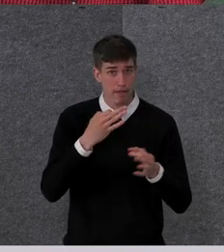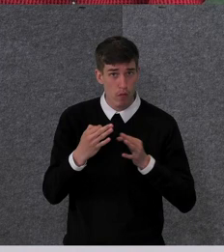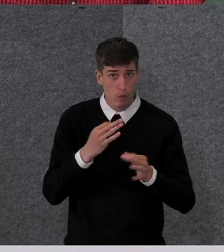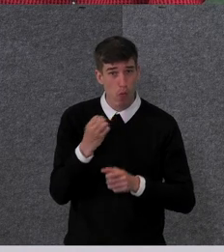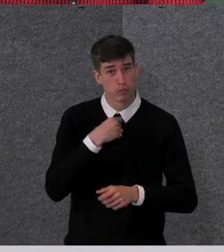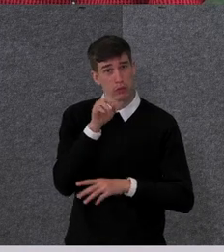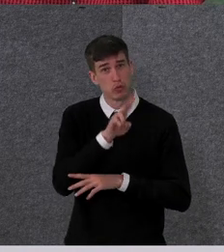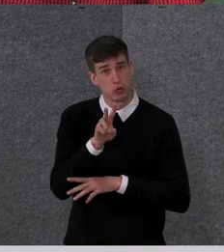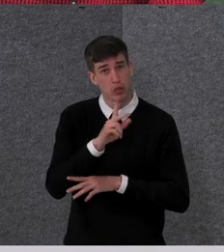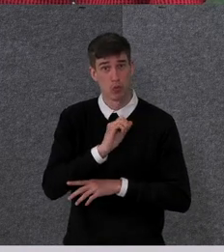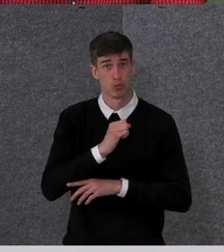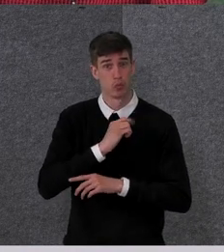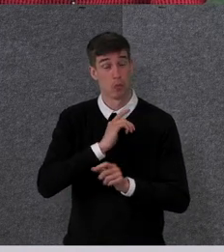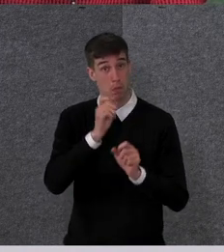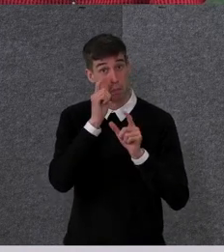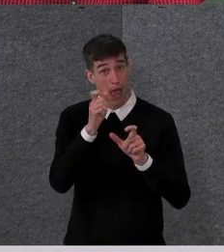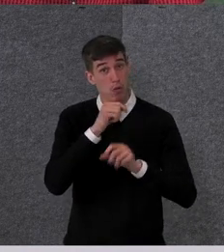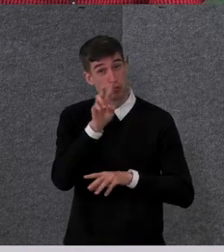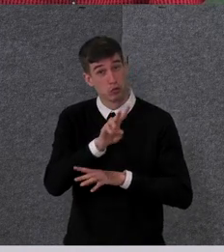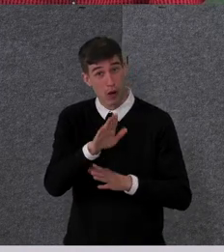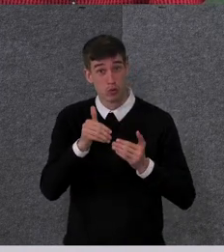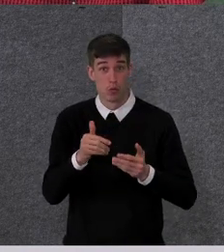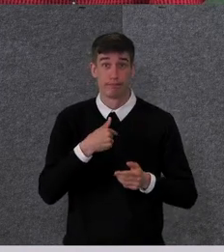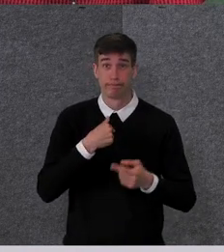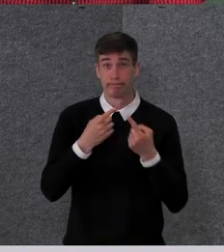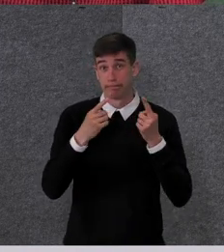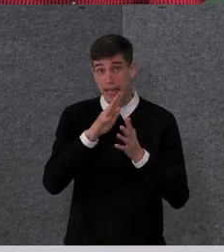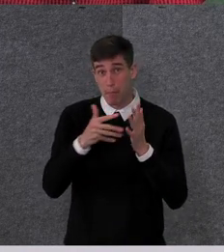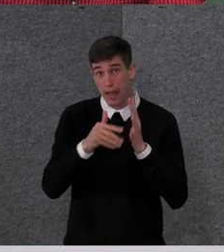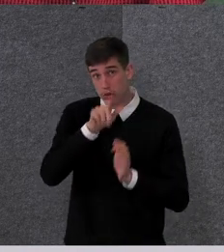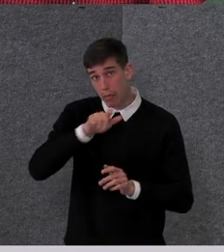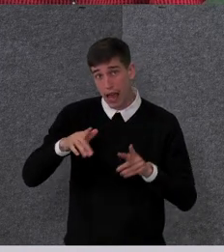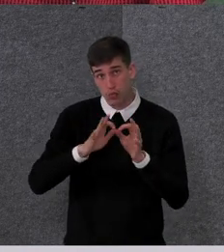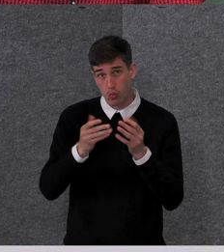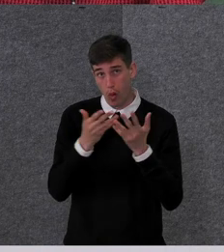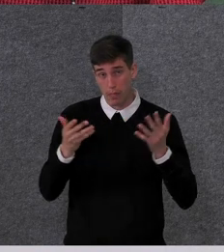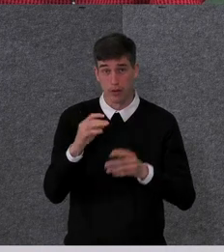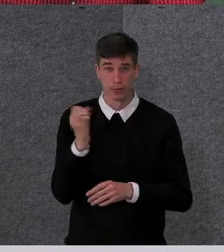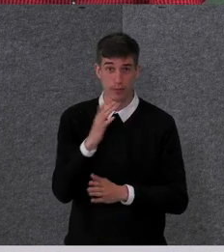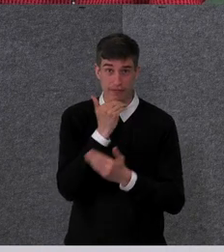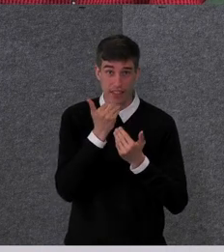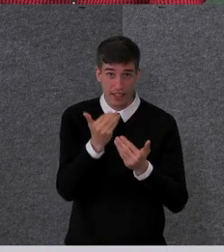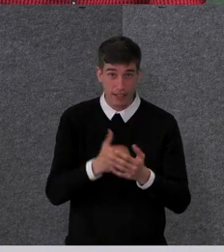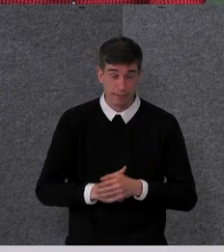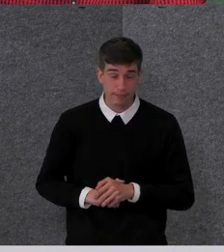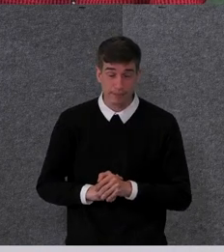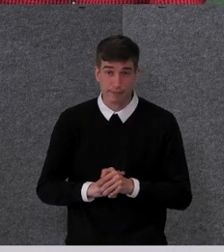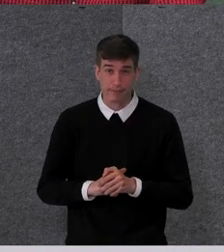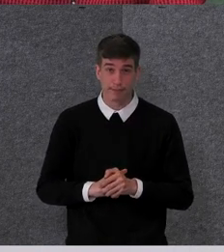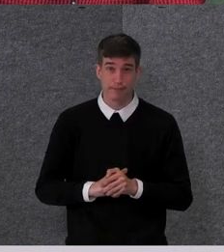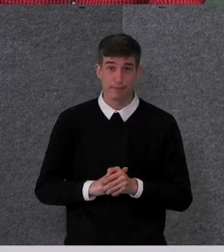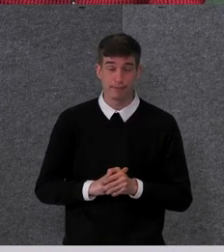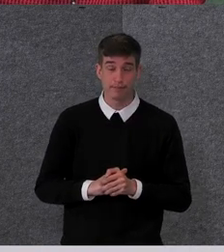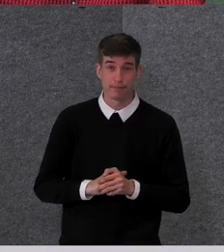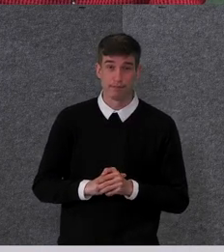wo ich jedes Mal vor Ehrfurcht erstarre, wenn ich ihnen zuschauen darf, nämlich unseren Gebärdendolmetscherinnen und Gebärdendolmetschern,